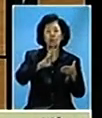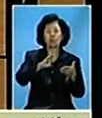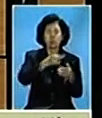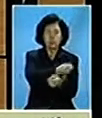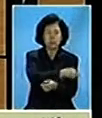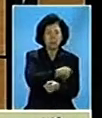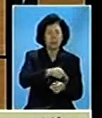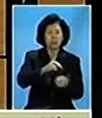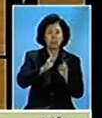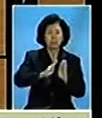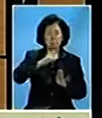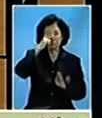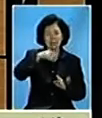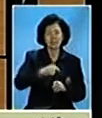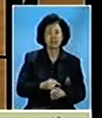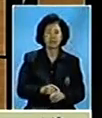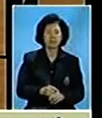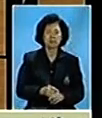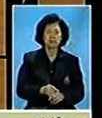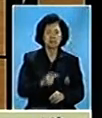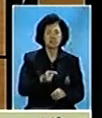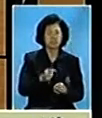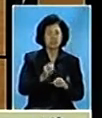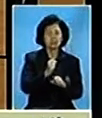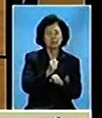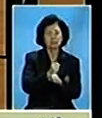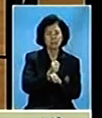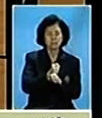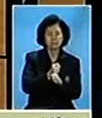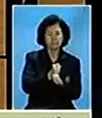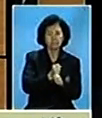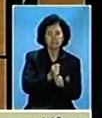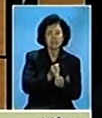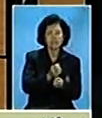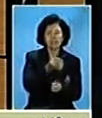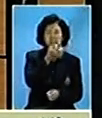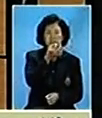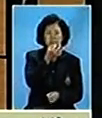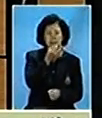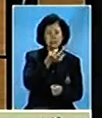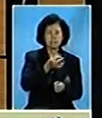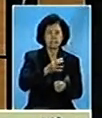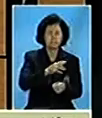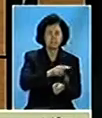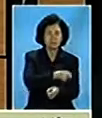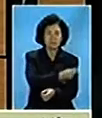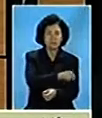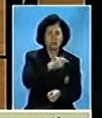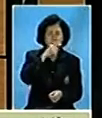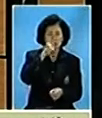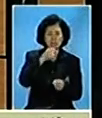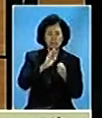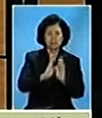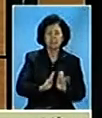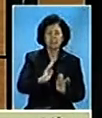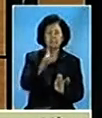เนี่ยนะครับมันจะเป็นการประกอบวิชาชีพการแพทย์แผนไทยประยุกต์อาจจะเป็นความเ